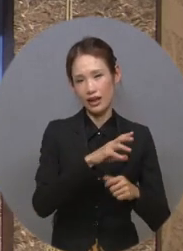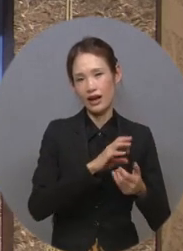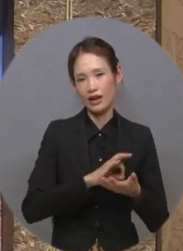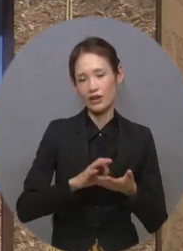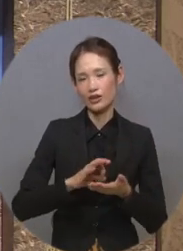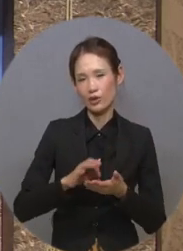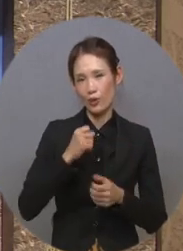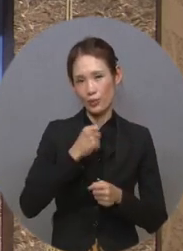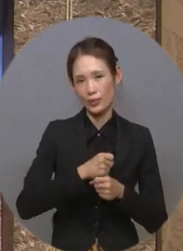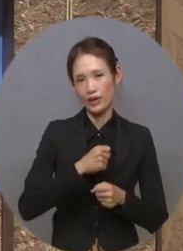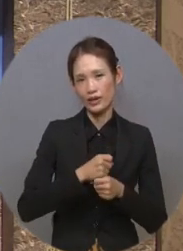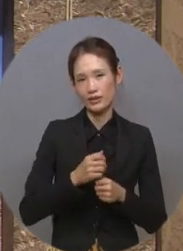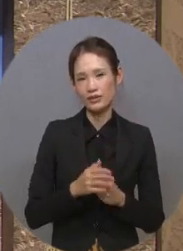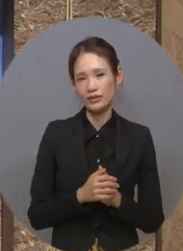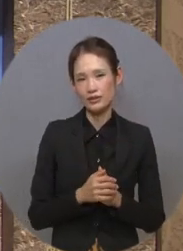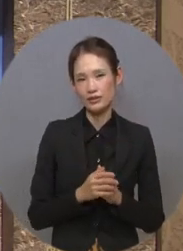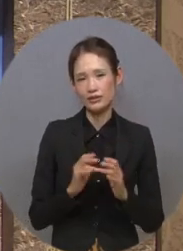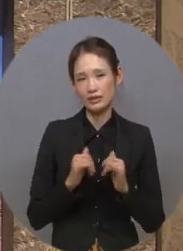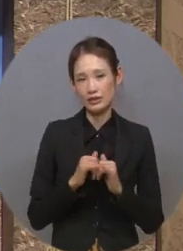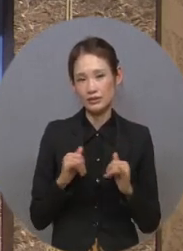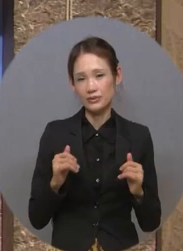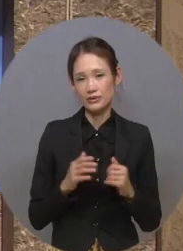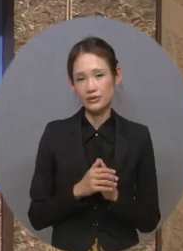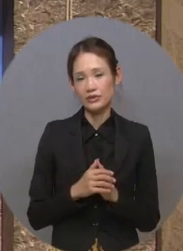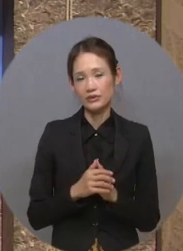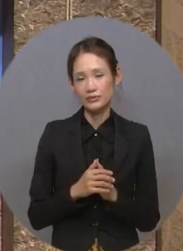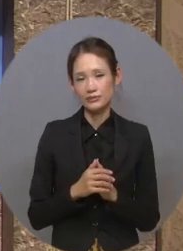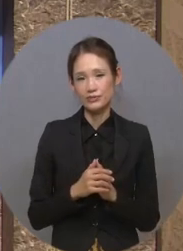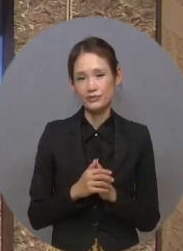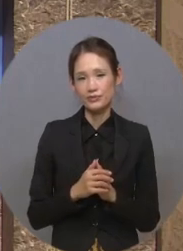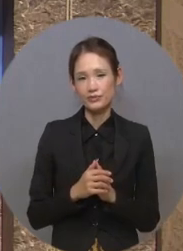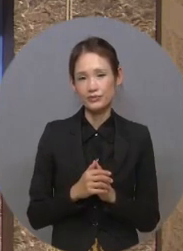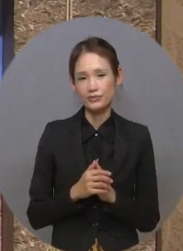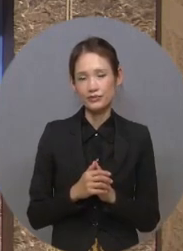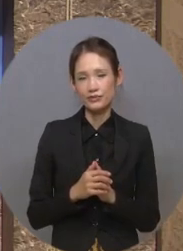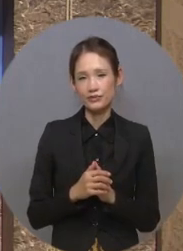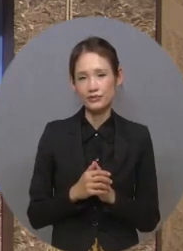수 있게끔 네. 그러면 시민의 어떤 그